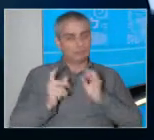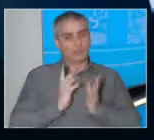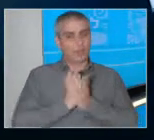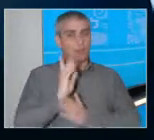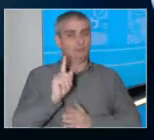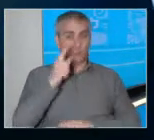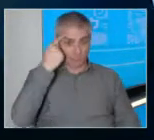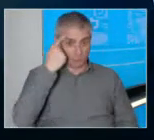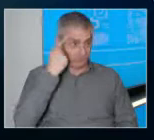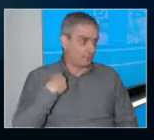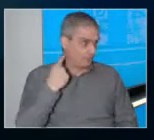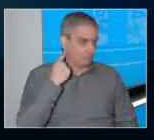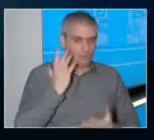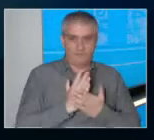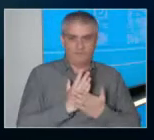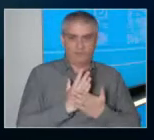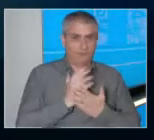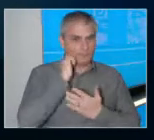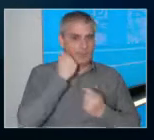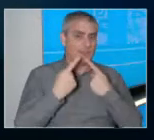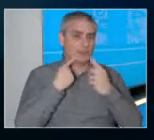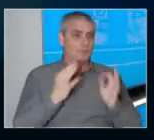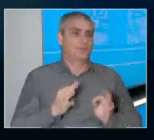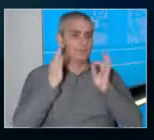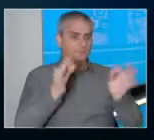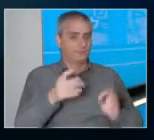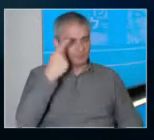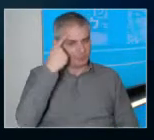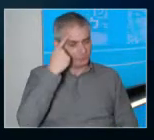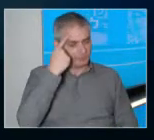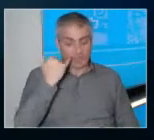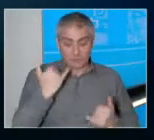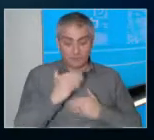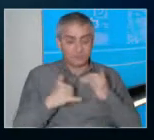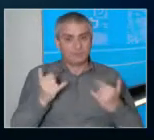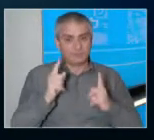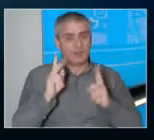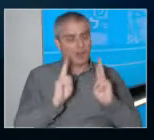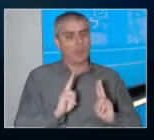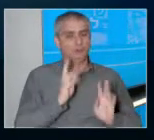צדק. האם אתה חושב, אנחנו שומעים כבר שלמחר הדיונים נדחו, האם אתה חושב שבשלב הזה צריך